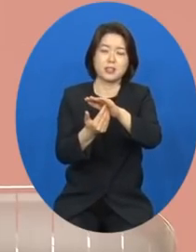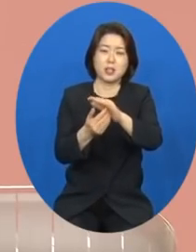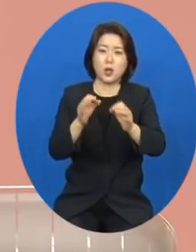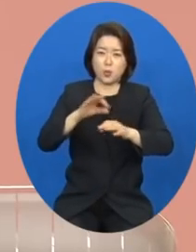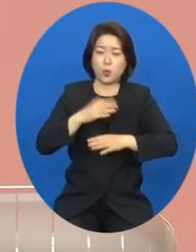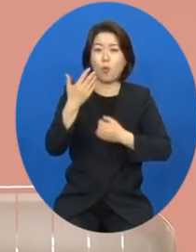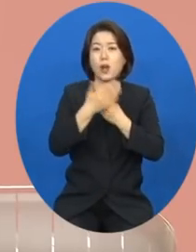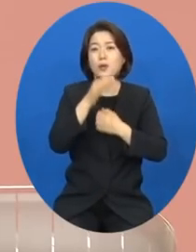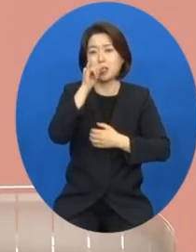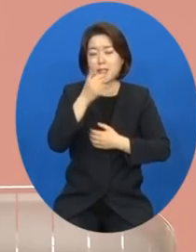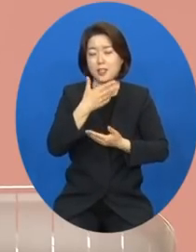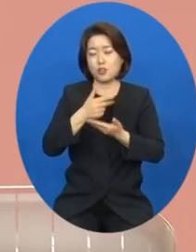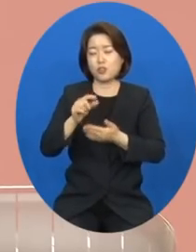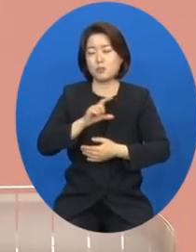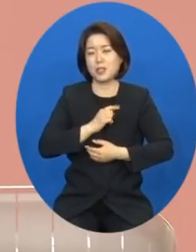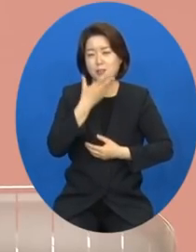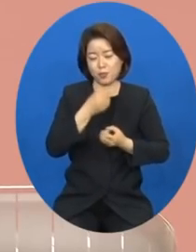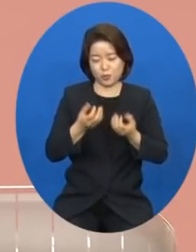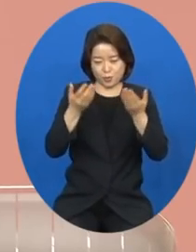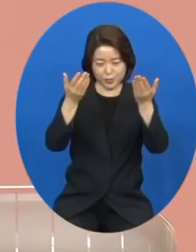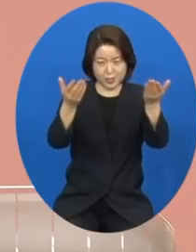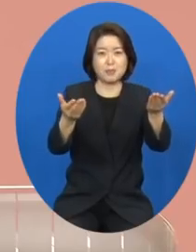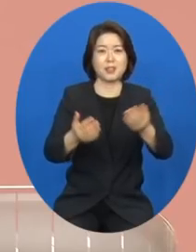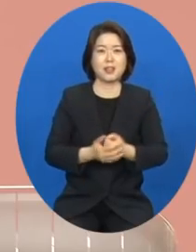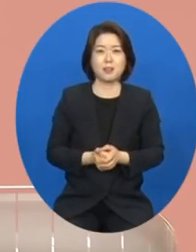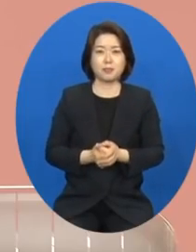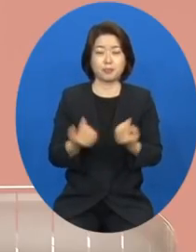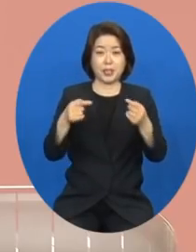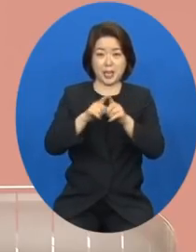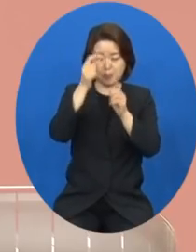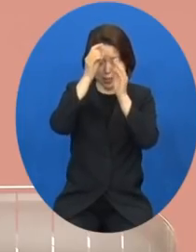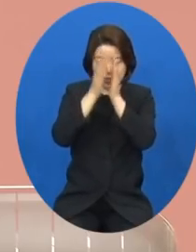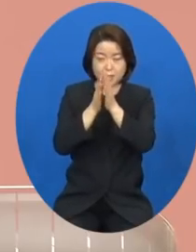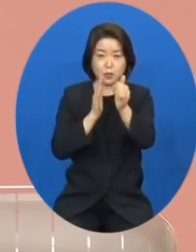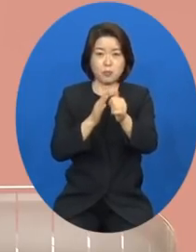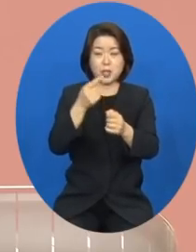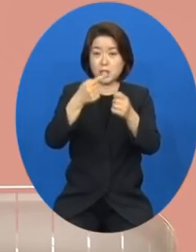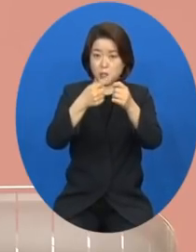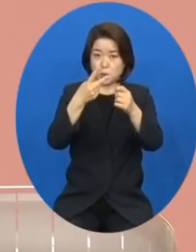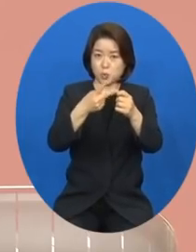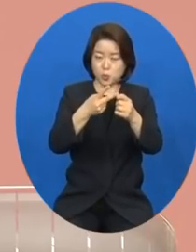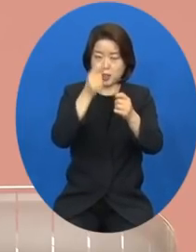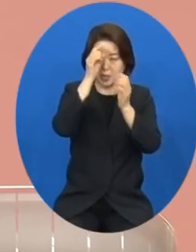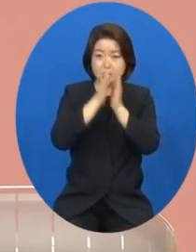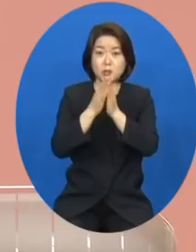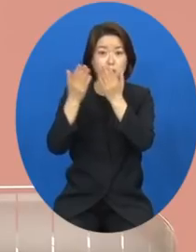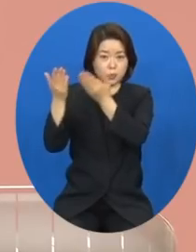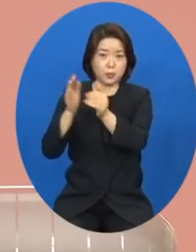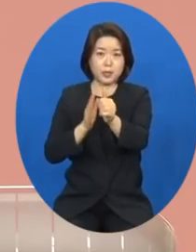있기를 우리 주님의 이름으로 축원합니다 이렇게 기도하겠습니다 두가지 넣고 기도하겠습니다